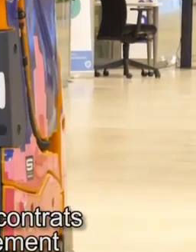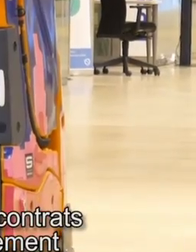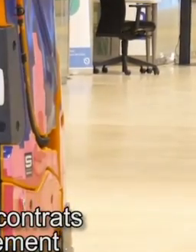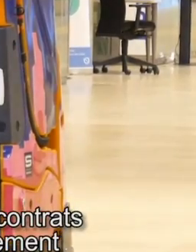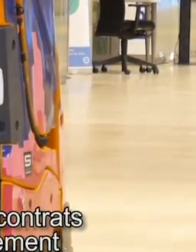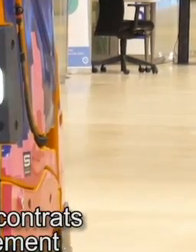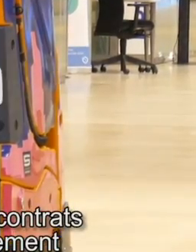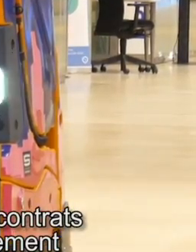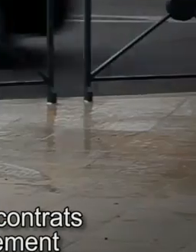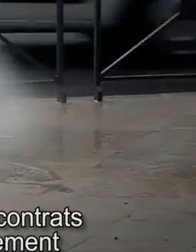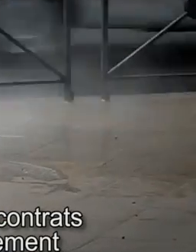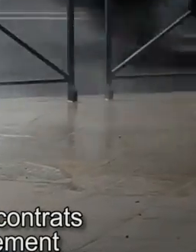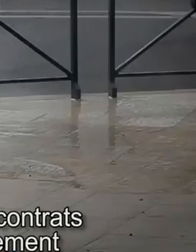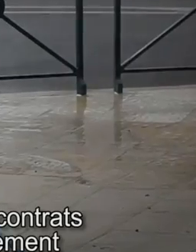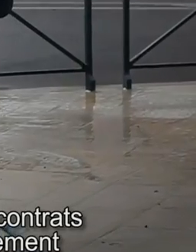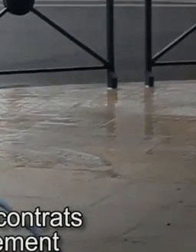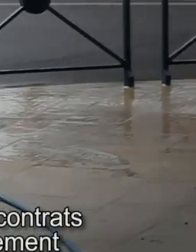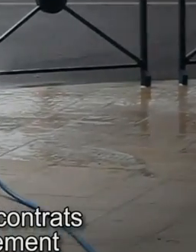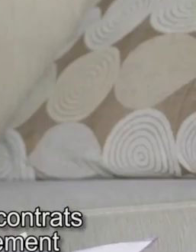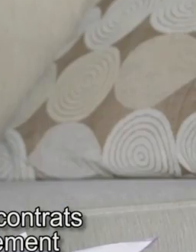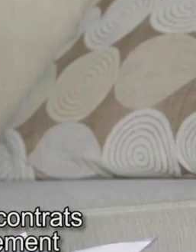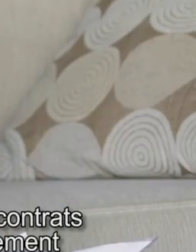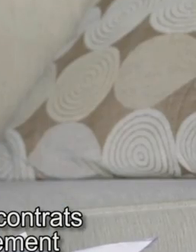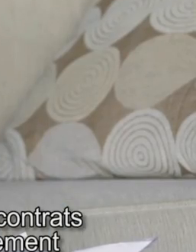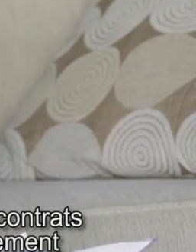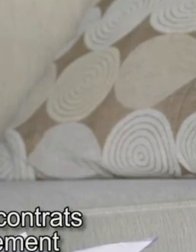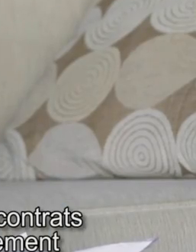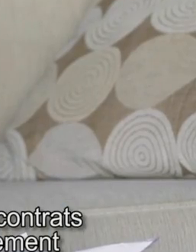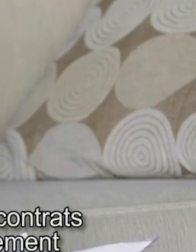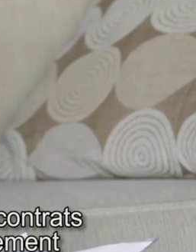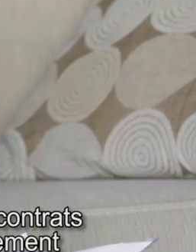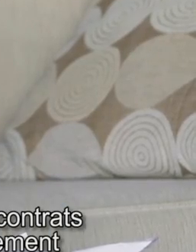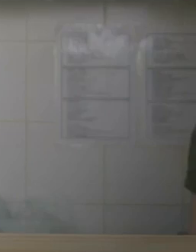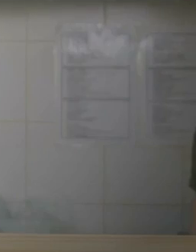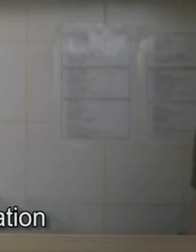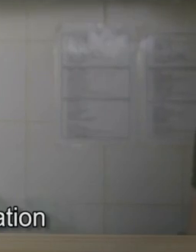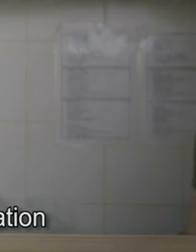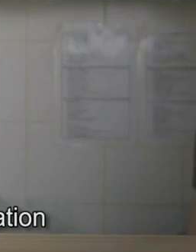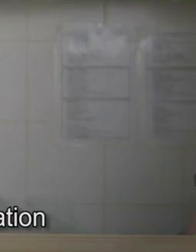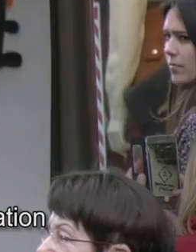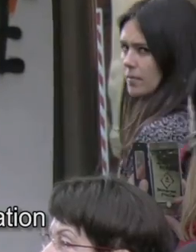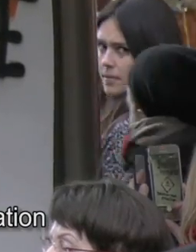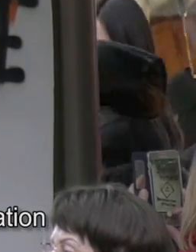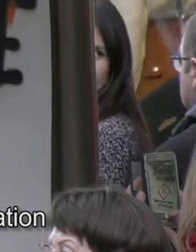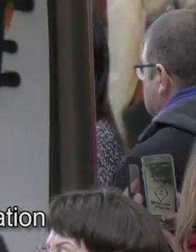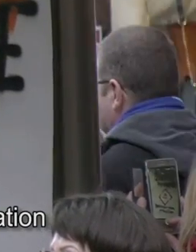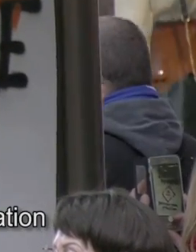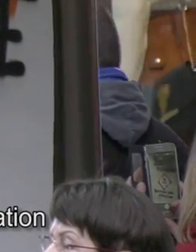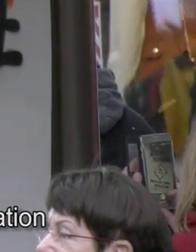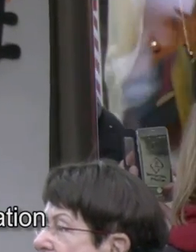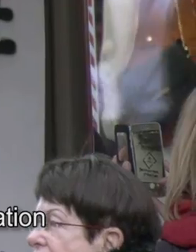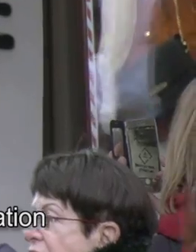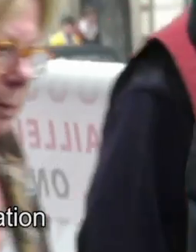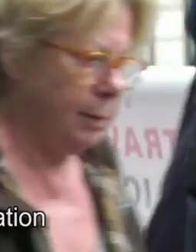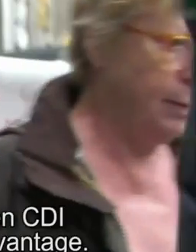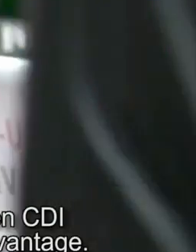économique rappelle la dure réalité des contrats dits atypiques qui servent les premiers de variables d'ajustement. Les jeunes sont les premières victimes de cette